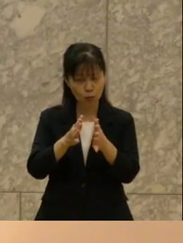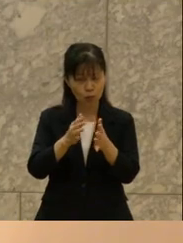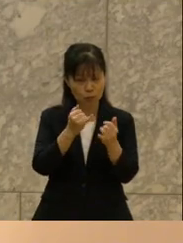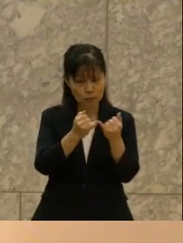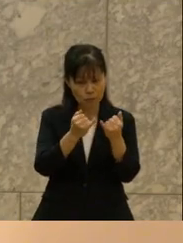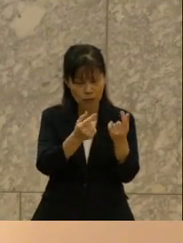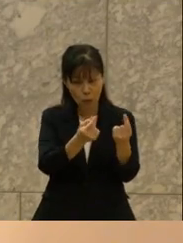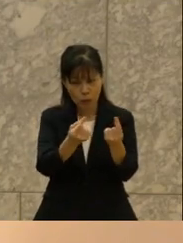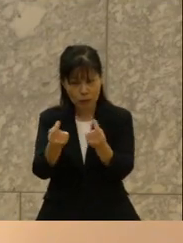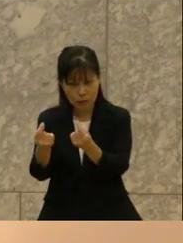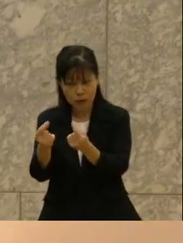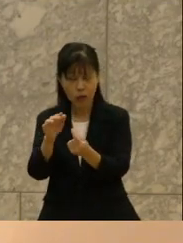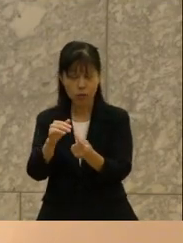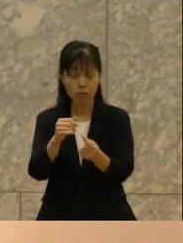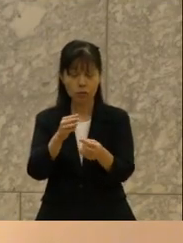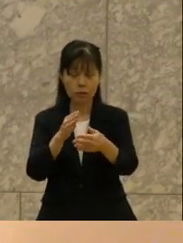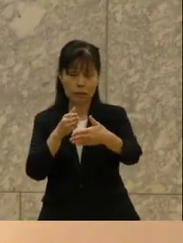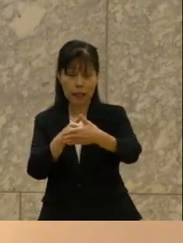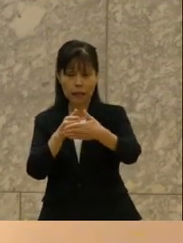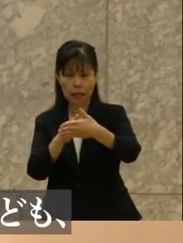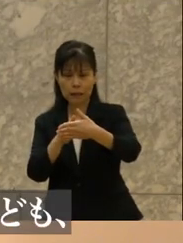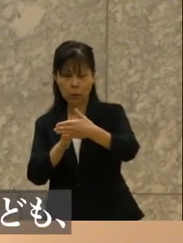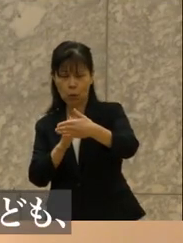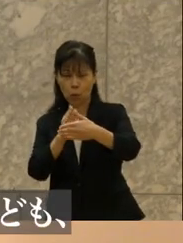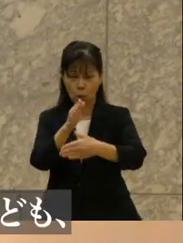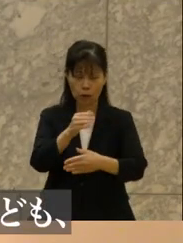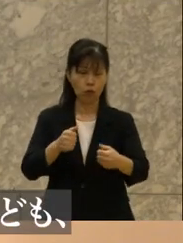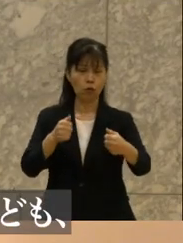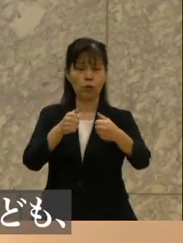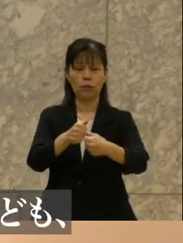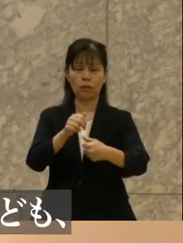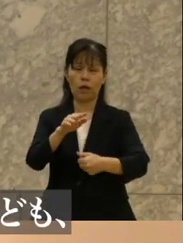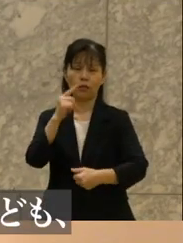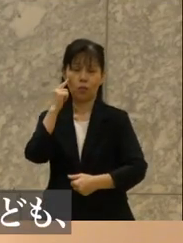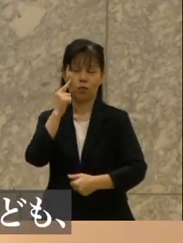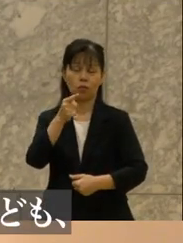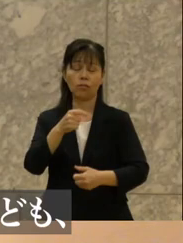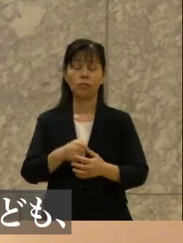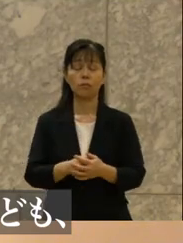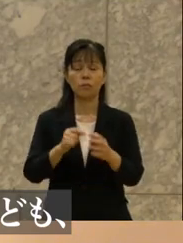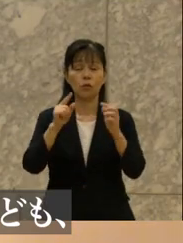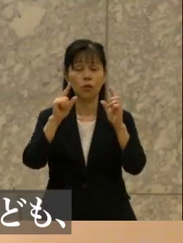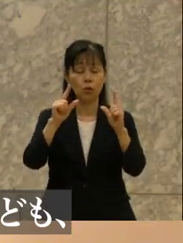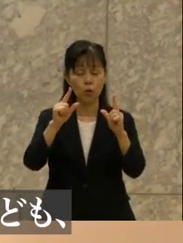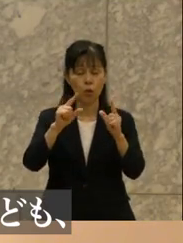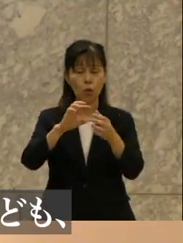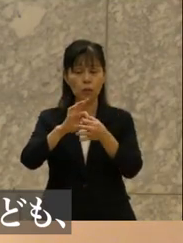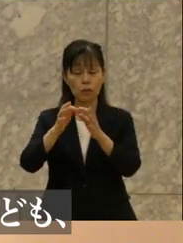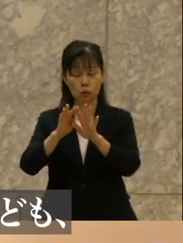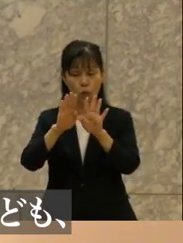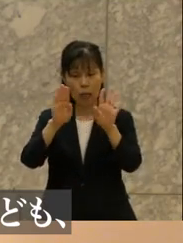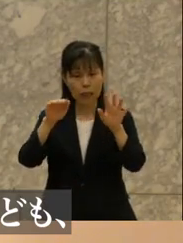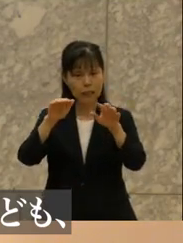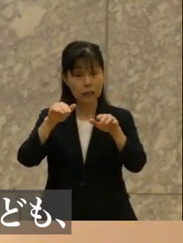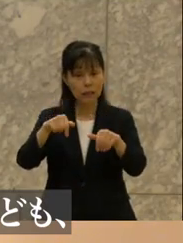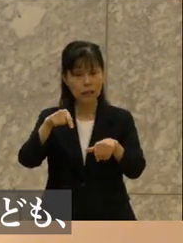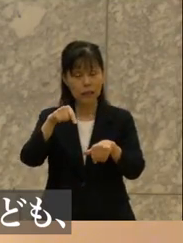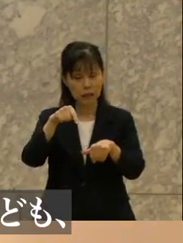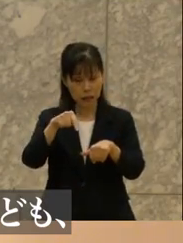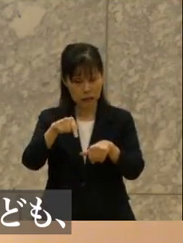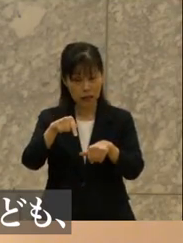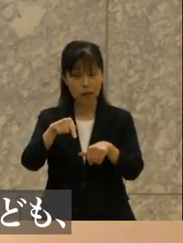があります限界をに挑戦しています私は東京オリンピックの開会式の